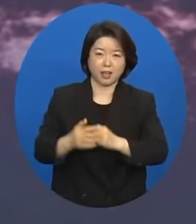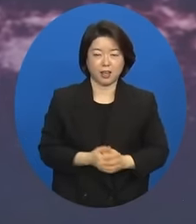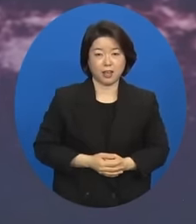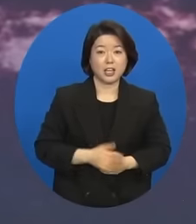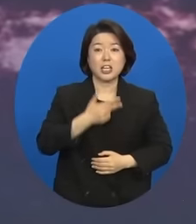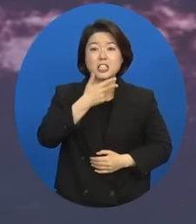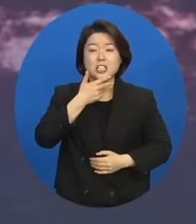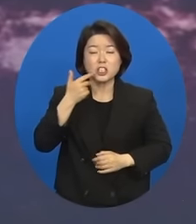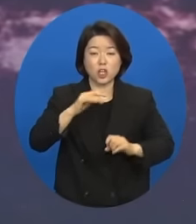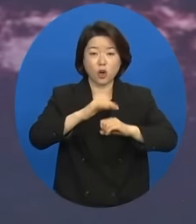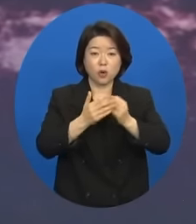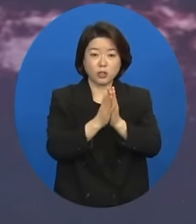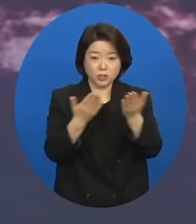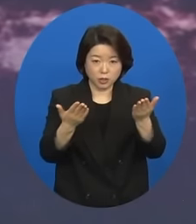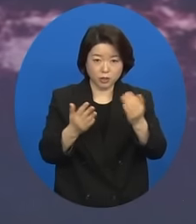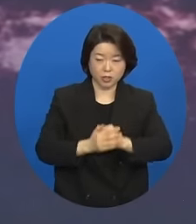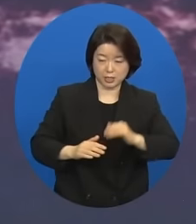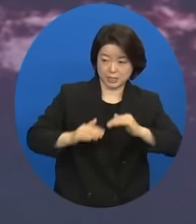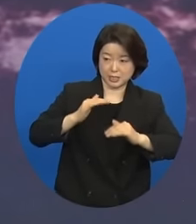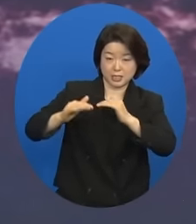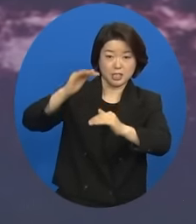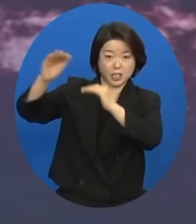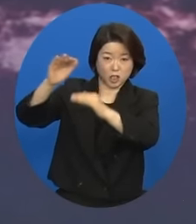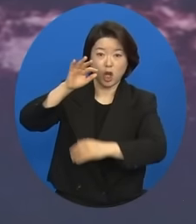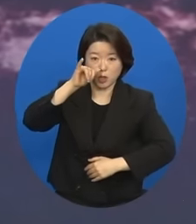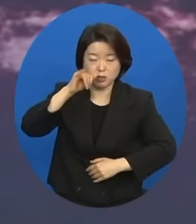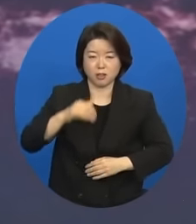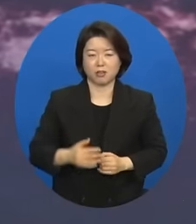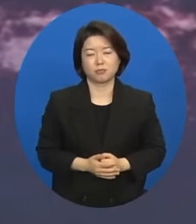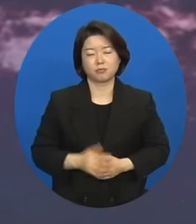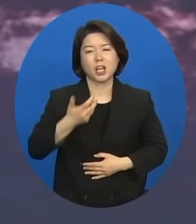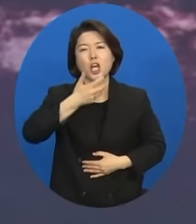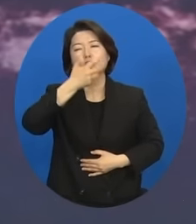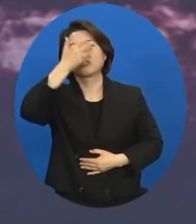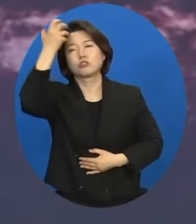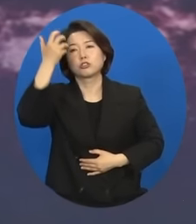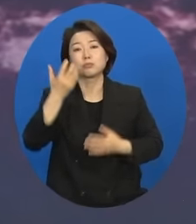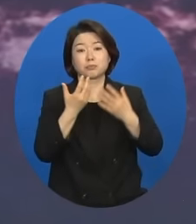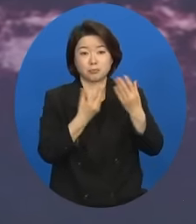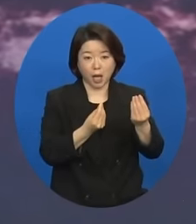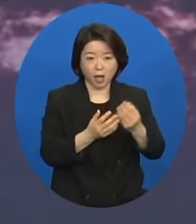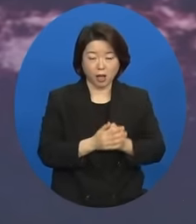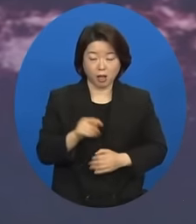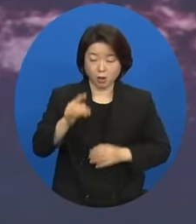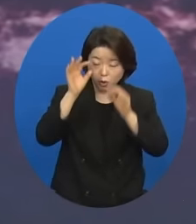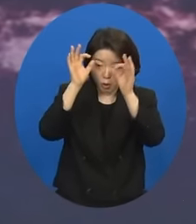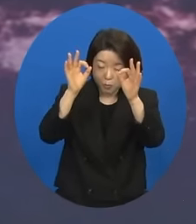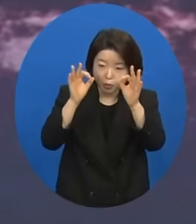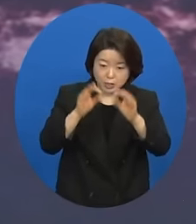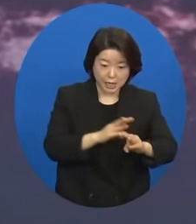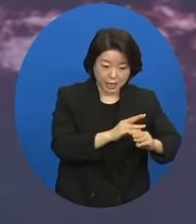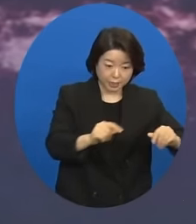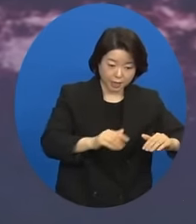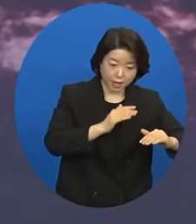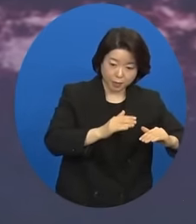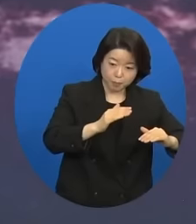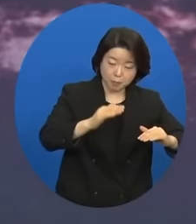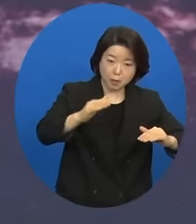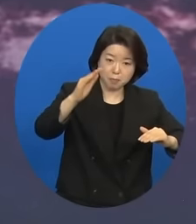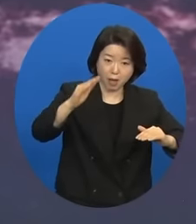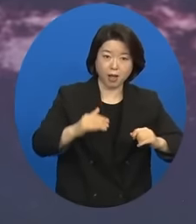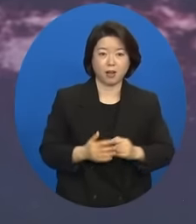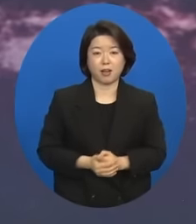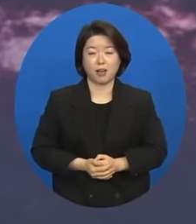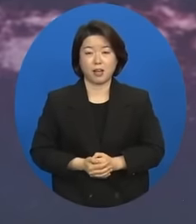하죠 스라고 번역을 했습니다 자 12절 보세요 꿈을 꾸었다 그가 보니 땅에 층계가 있고 이게 세 번역